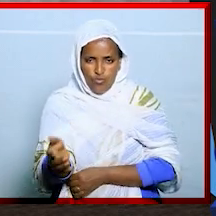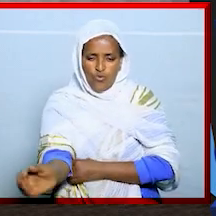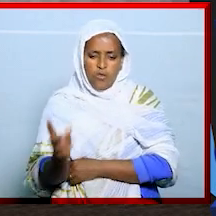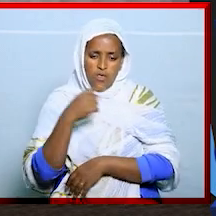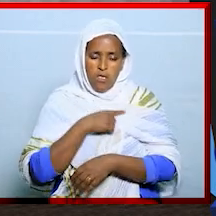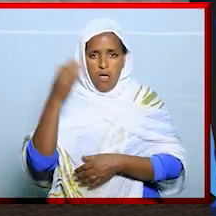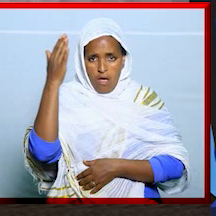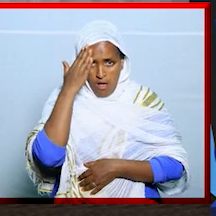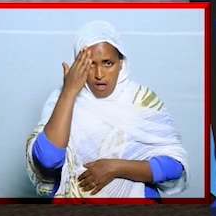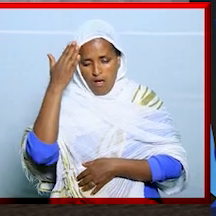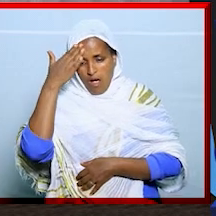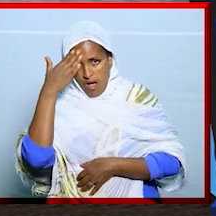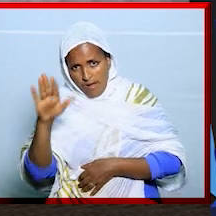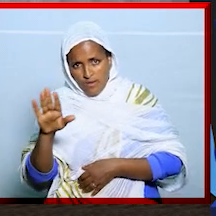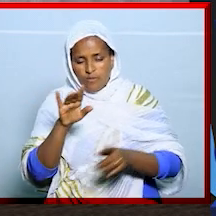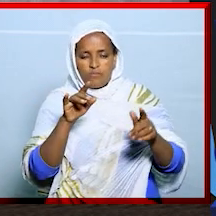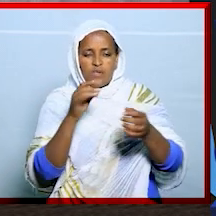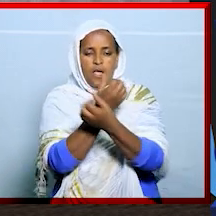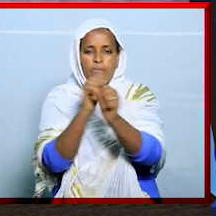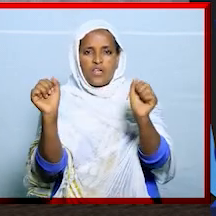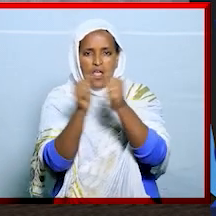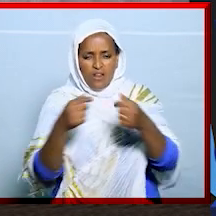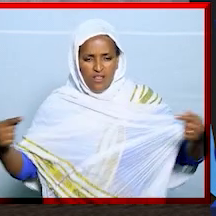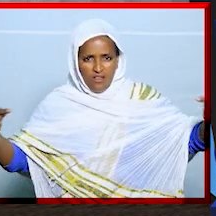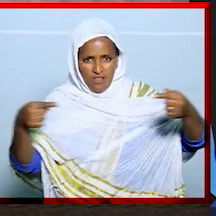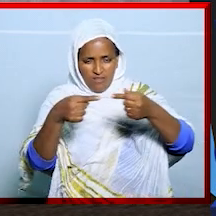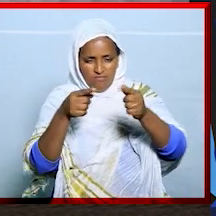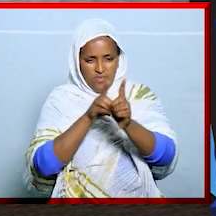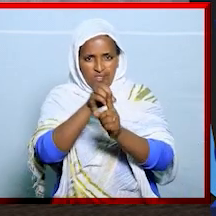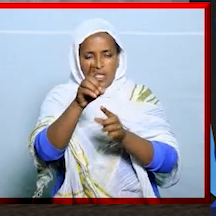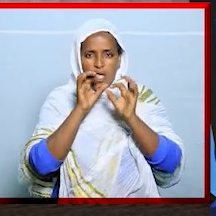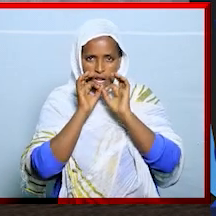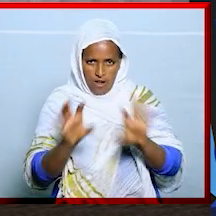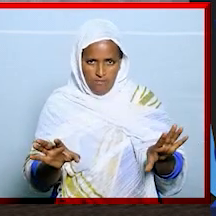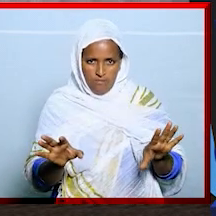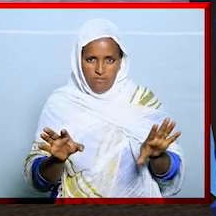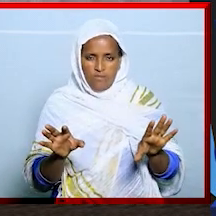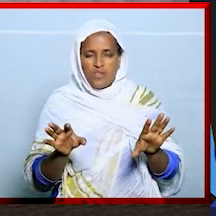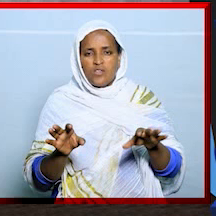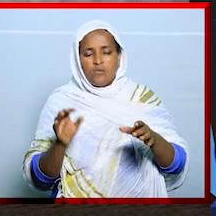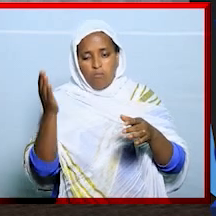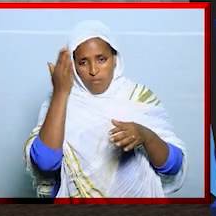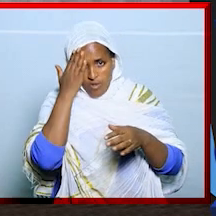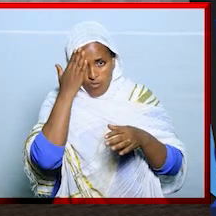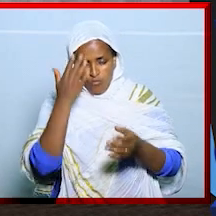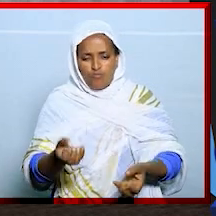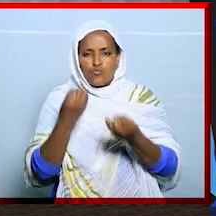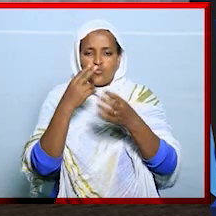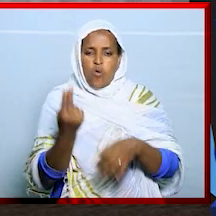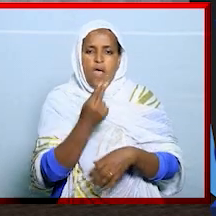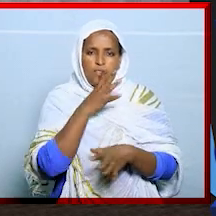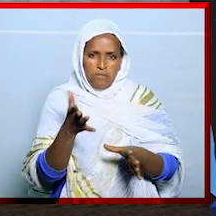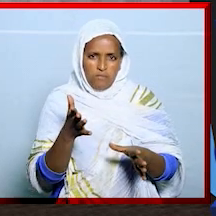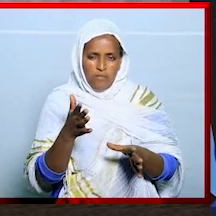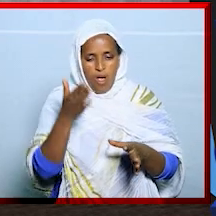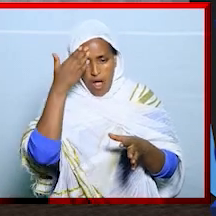ያልተነገሩ ብናውቃቸውም ባናውቃቸውም ከመዳን ጋር ቀጥተኛ ግንኙነት የሌላቸው ብናውቃቸውም